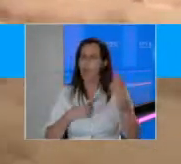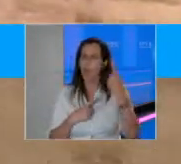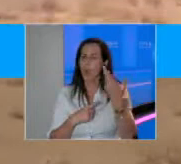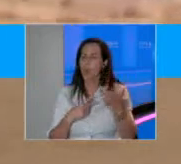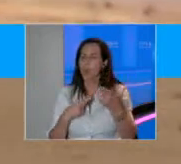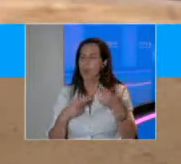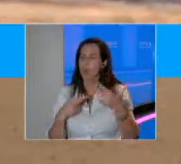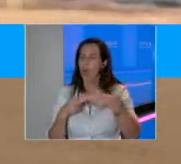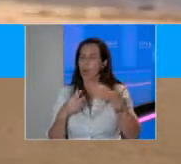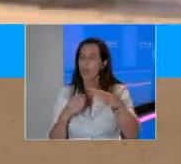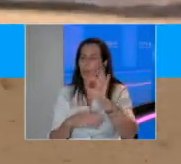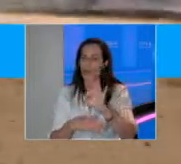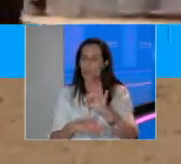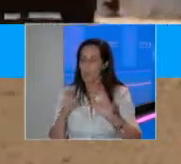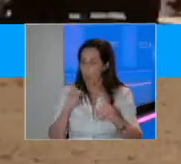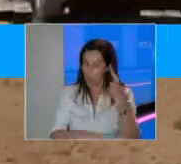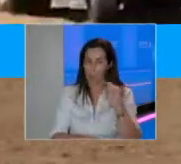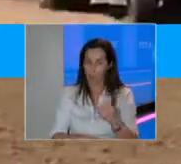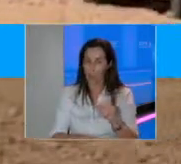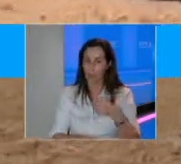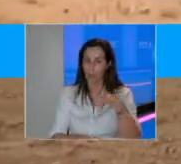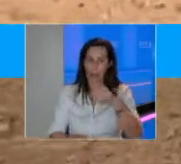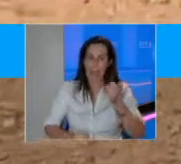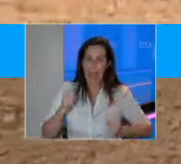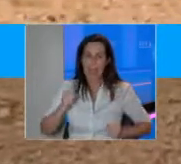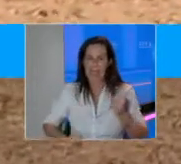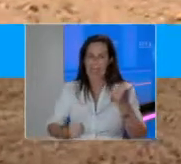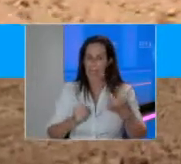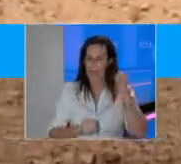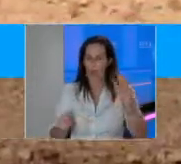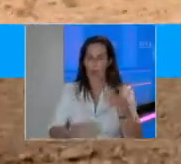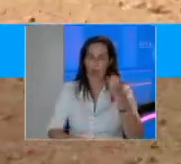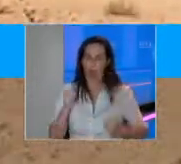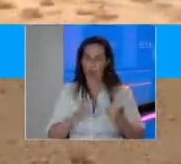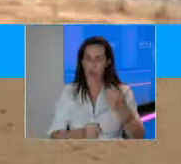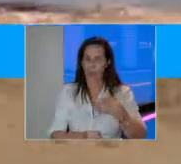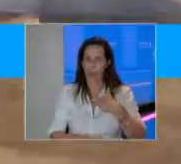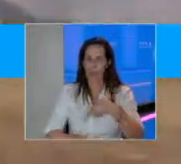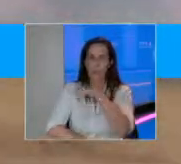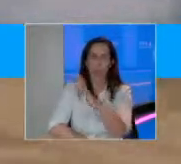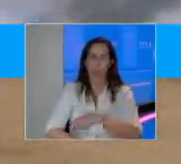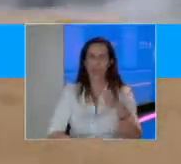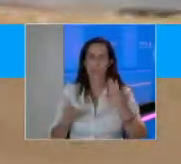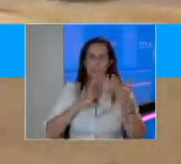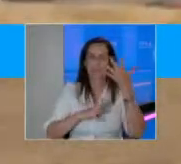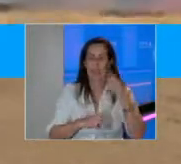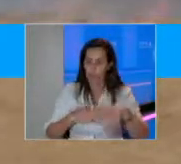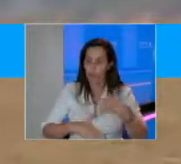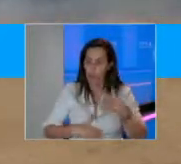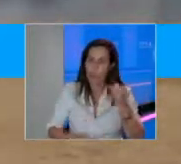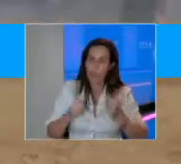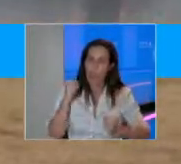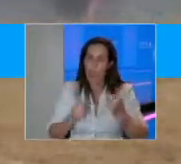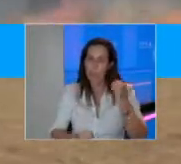קורה סביבך. לא, האמת מה שקרה שיצאתי לריצה, כי אתמול לא יכולתי לרוץ כי הייתי תורן שריפות. ותוך כדי